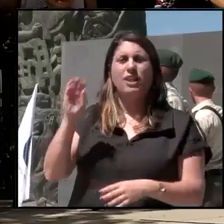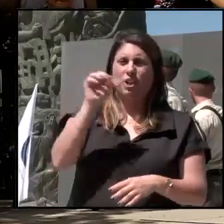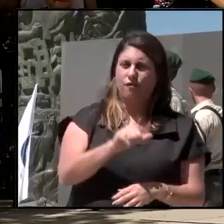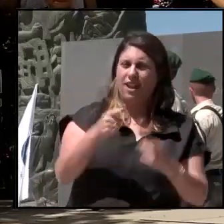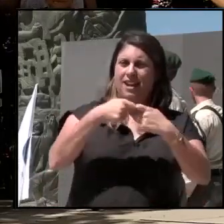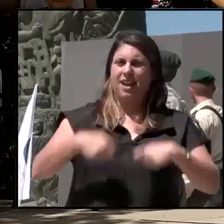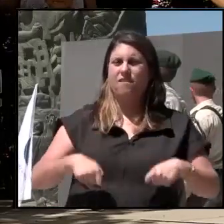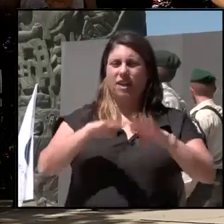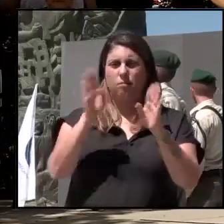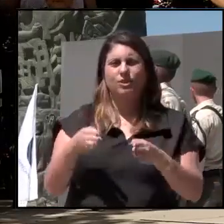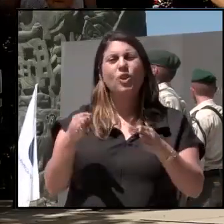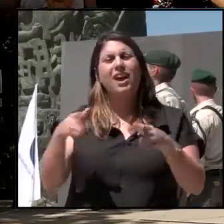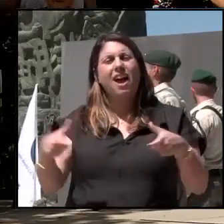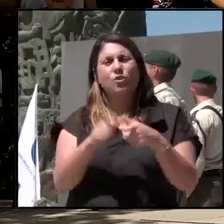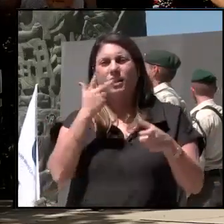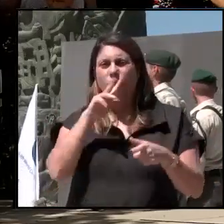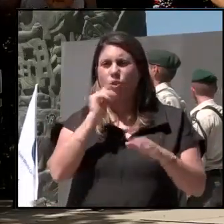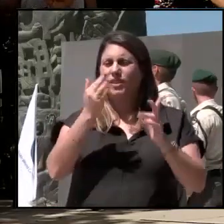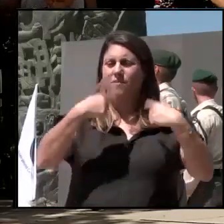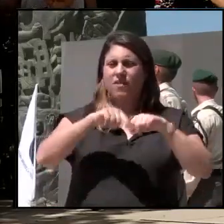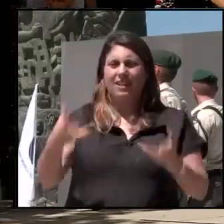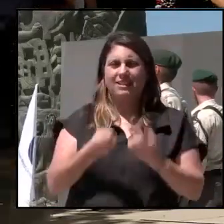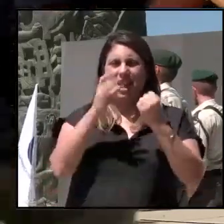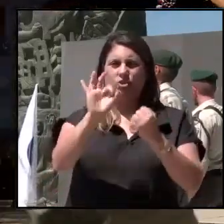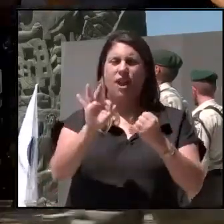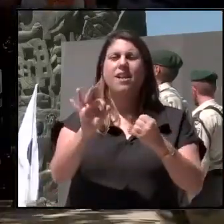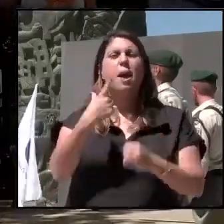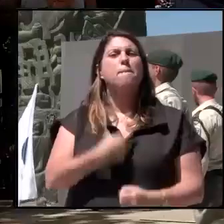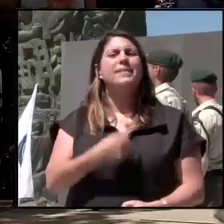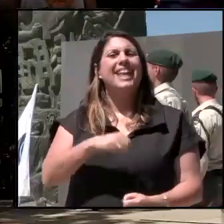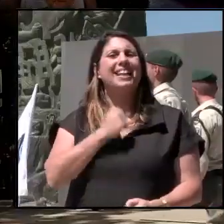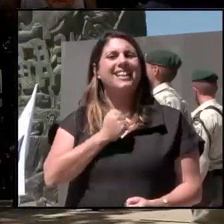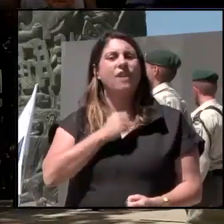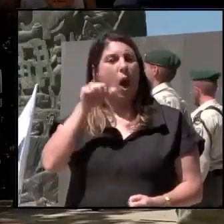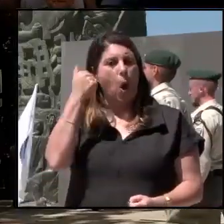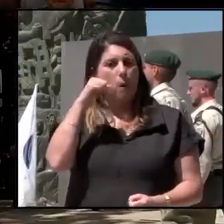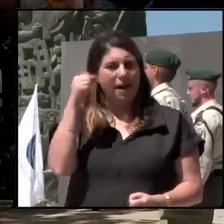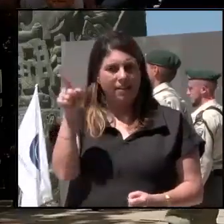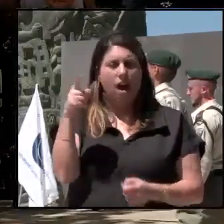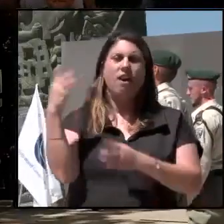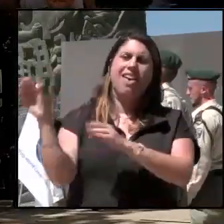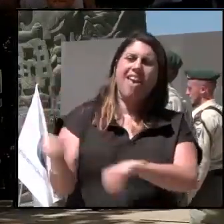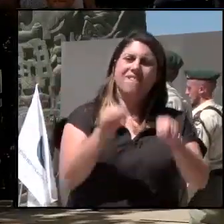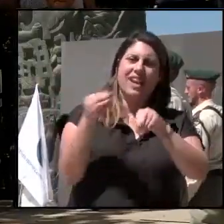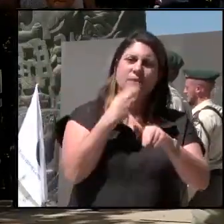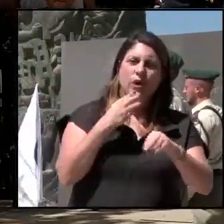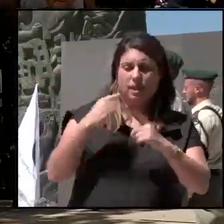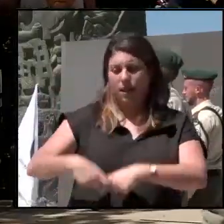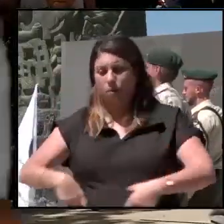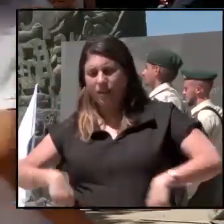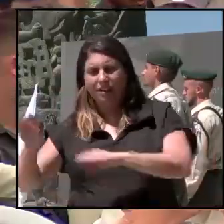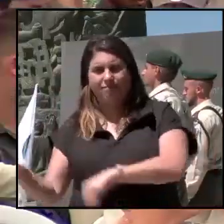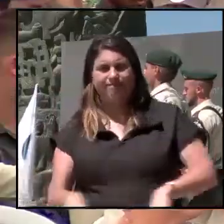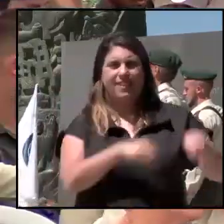חבר במוסדות התנועה הציונית ובוועד ההצלה מטעם בני עקיבא ברומניה, העביר יהודים מהונגריה